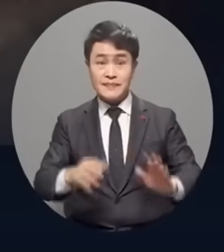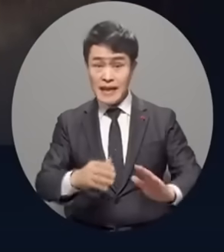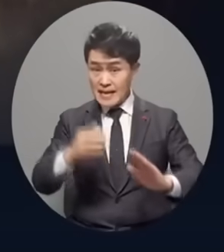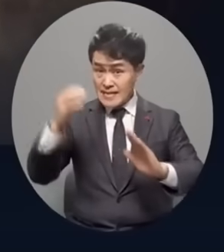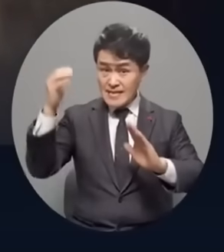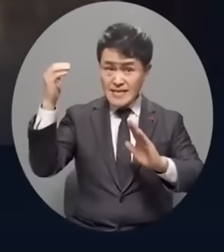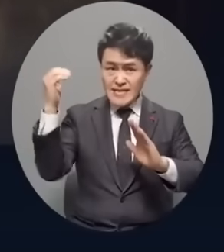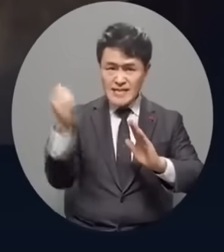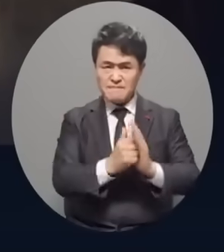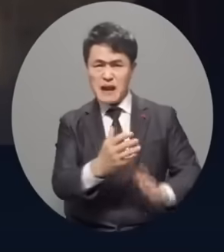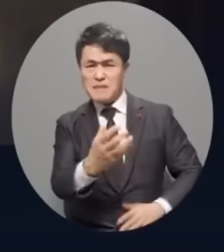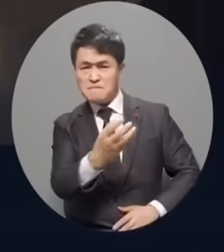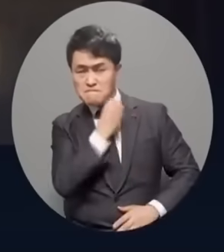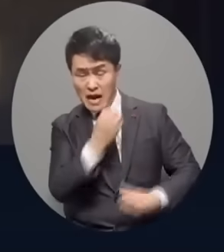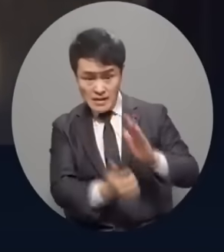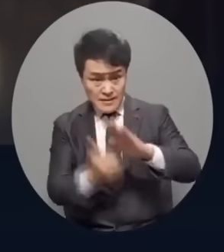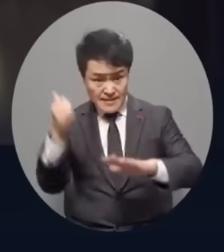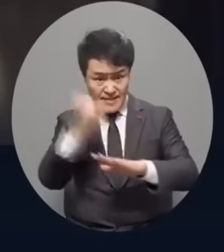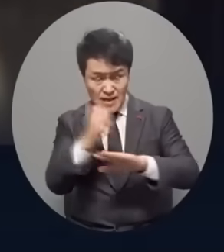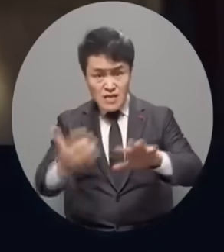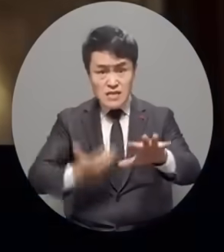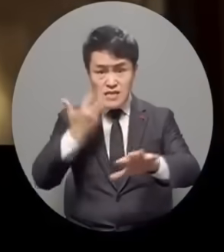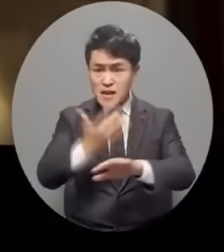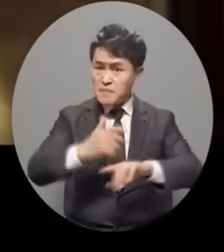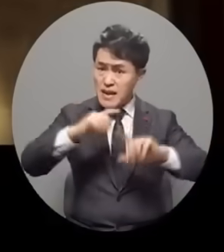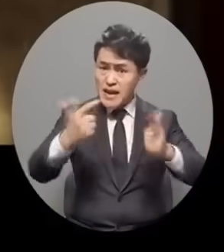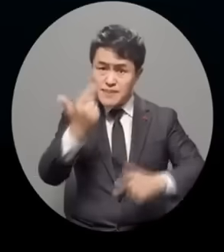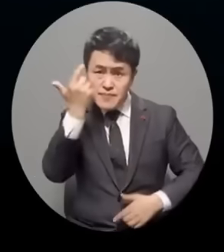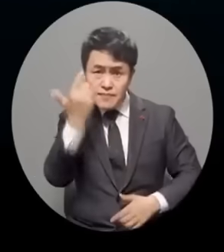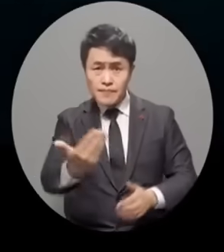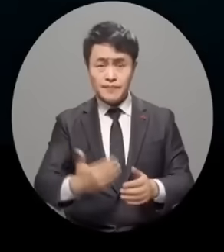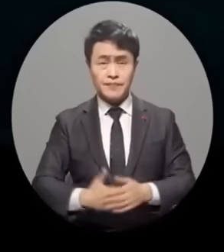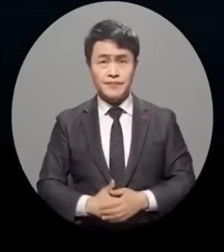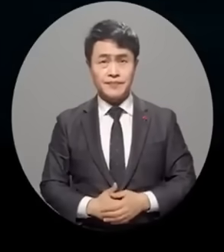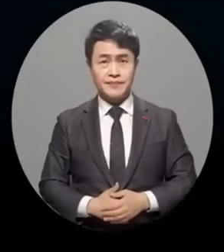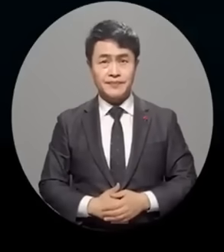실패하면 반역, 성공하면 혁명 아닙니까?